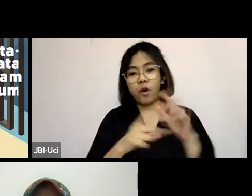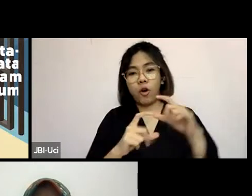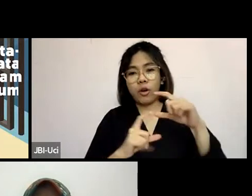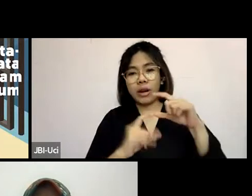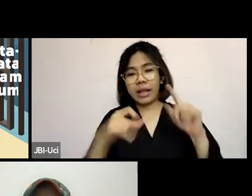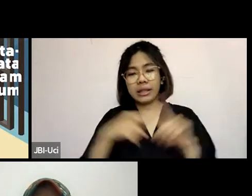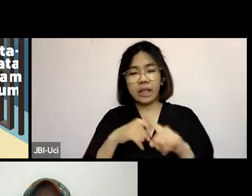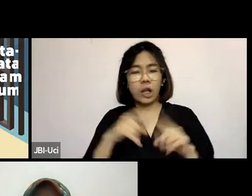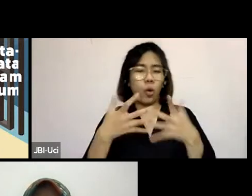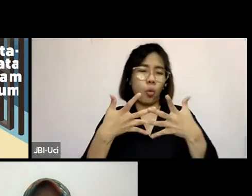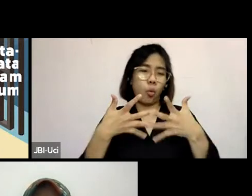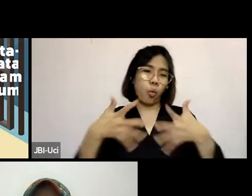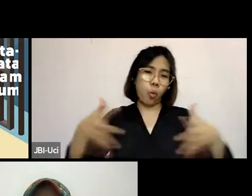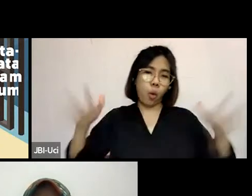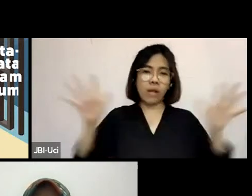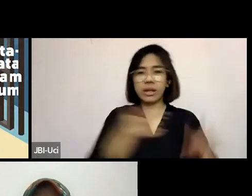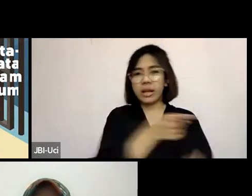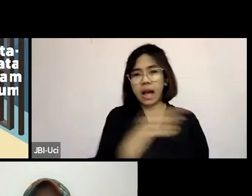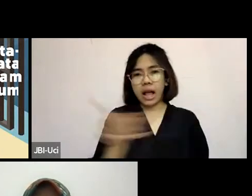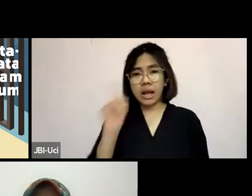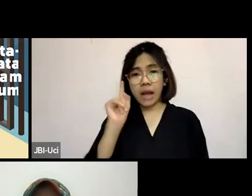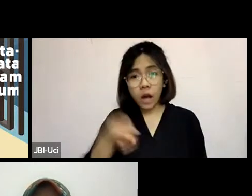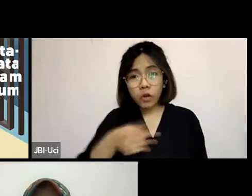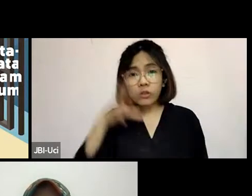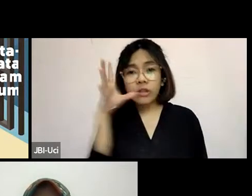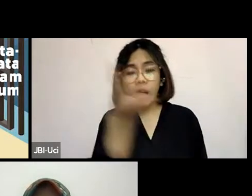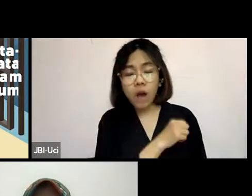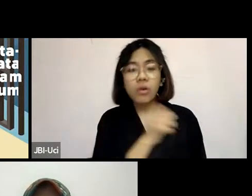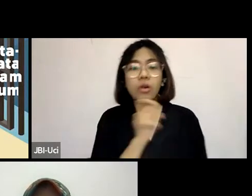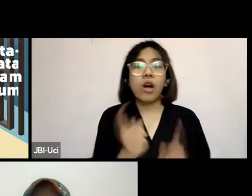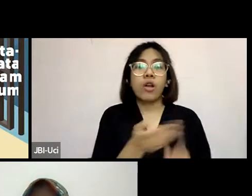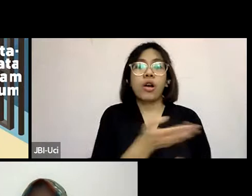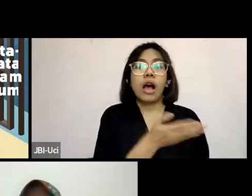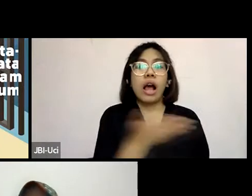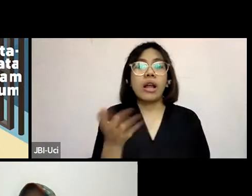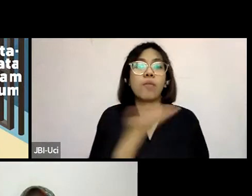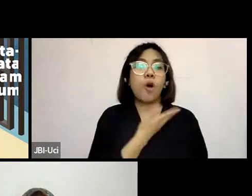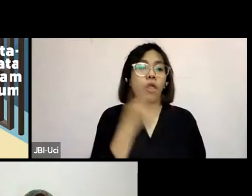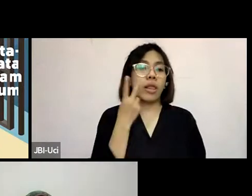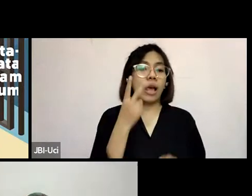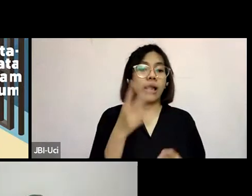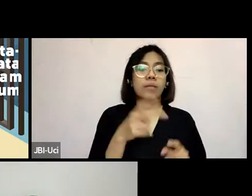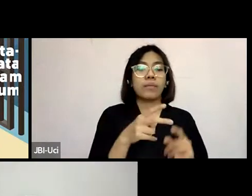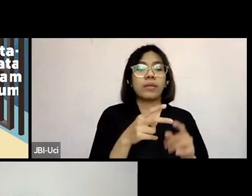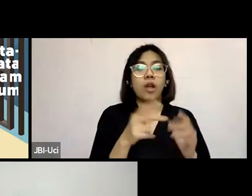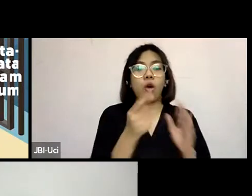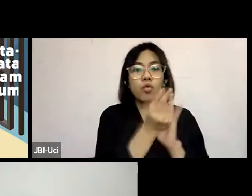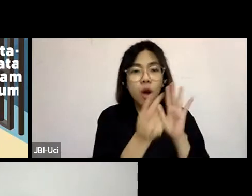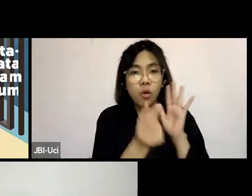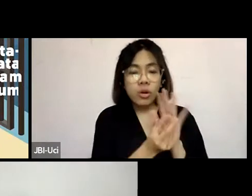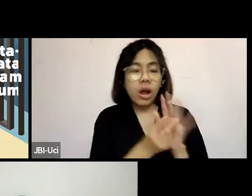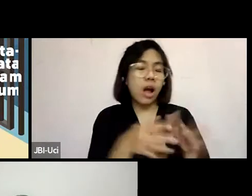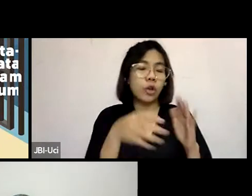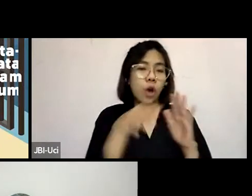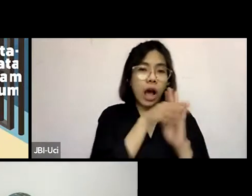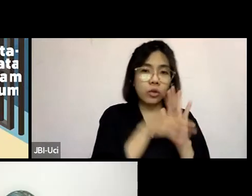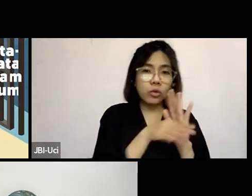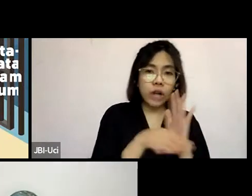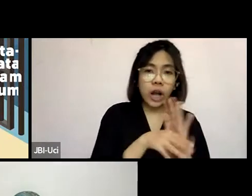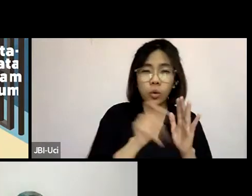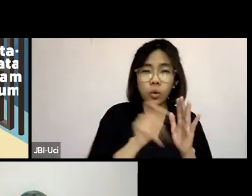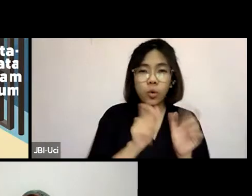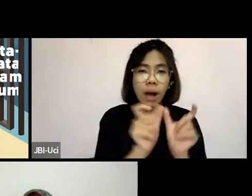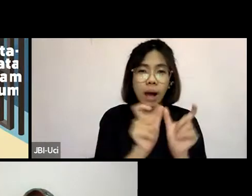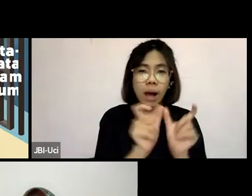begitu kita membeli mengkaji produk hukum itu masih primitif prinsip juga seperti Saya sudah sampaikan di awal tadi